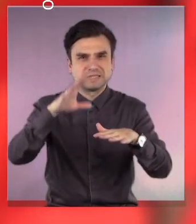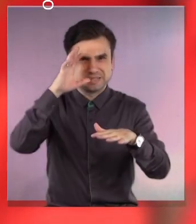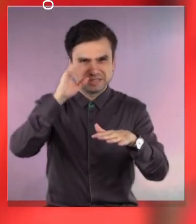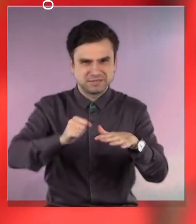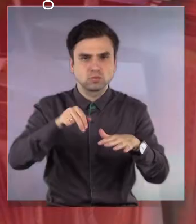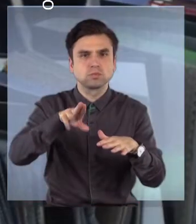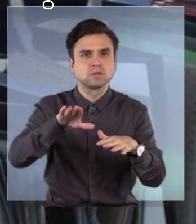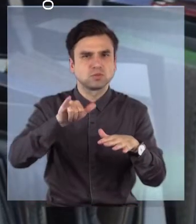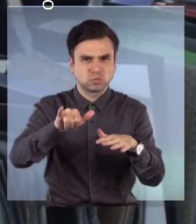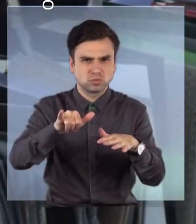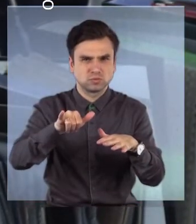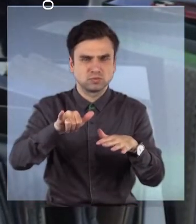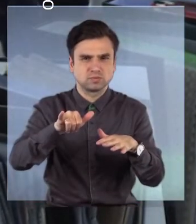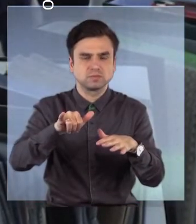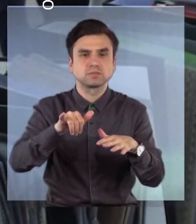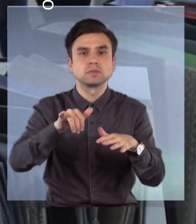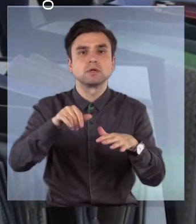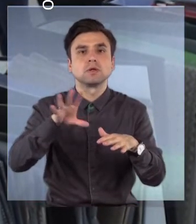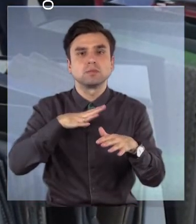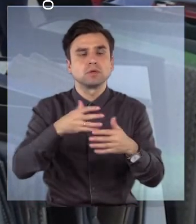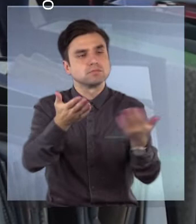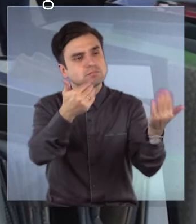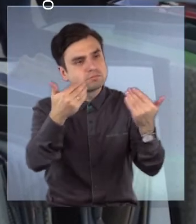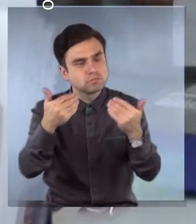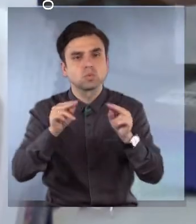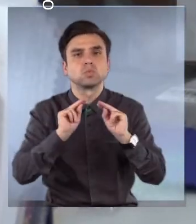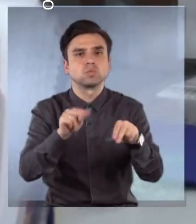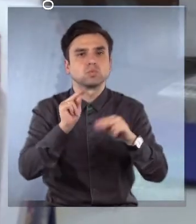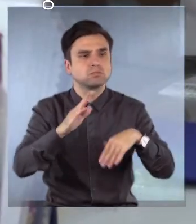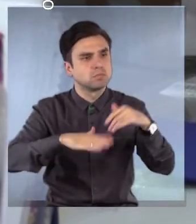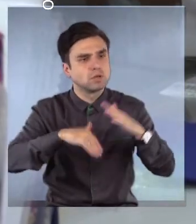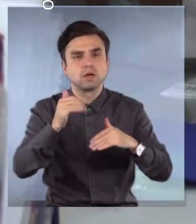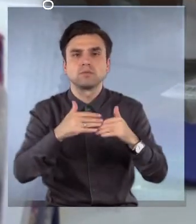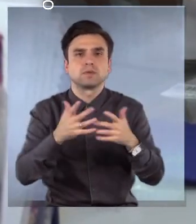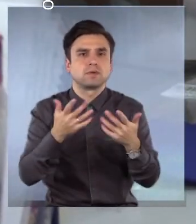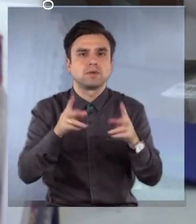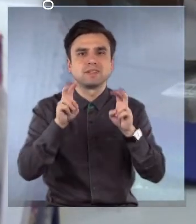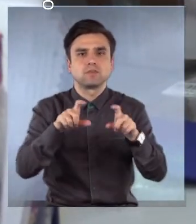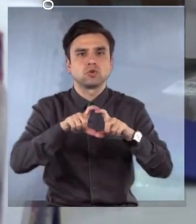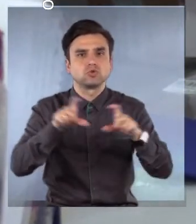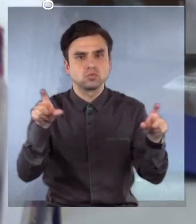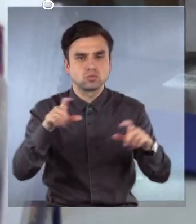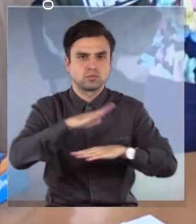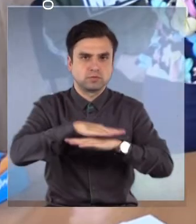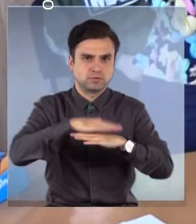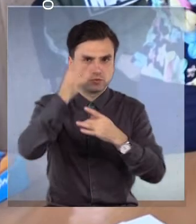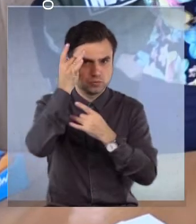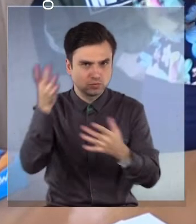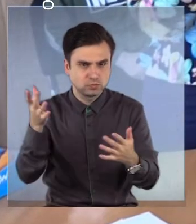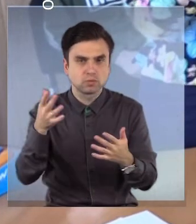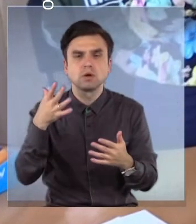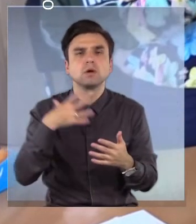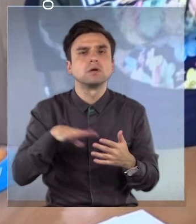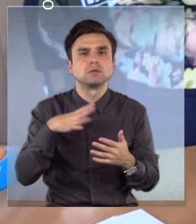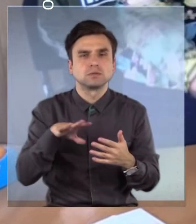званій «школі етикету». Все задля вдосконалення навичок самопрезентації майбутніх спеціалістів. Всього у заході взяли